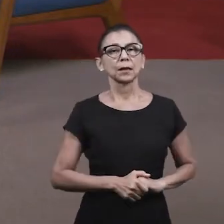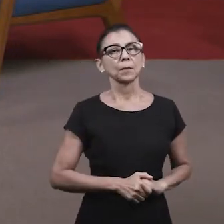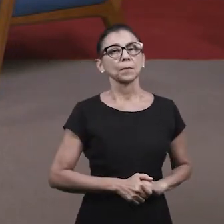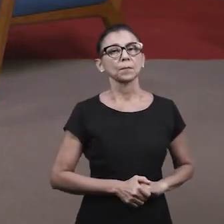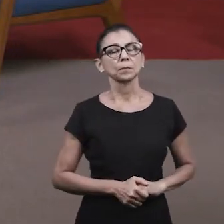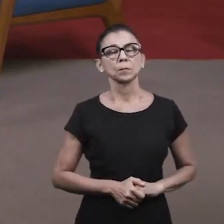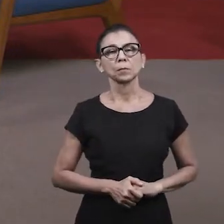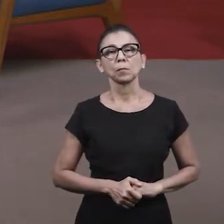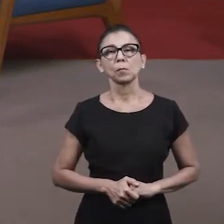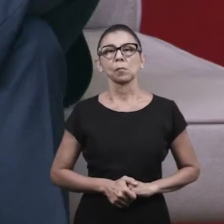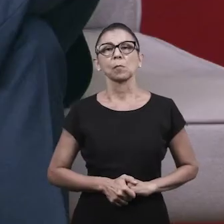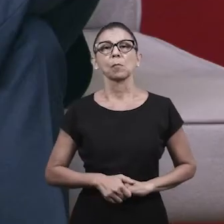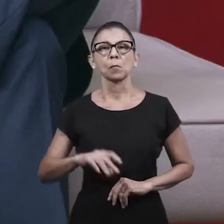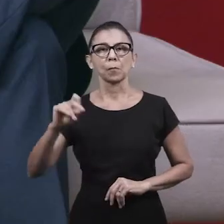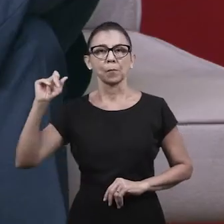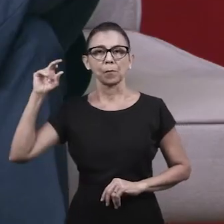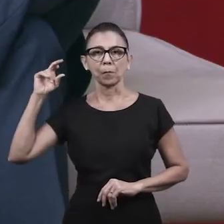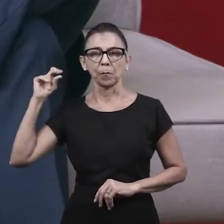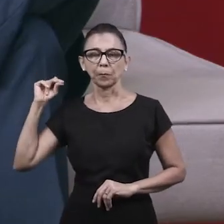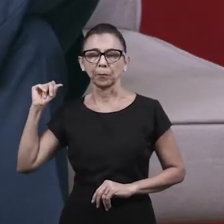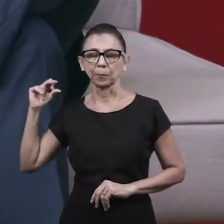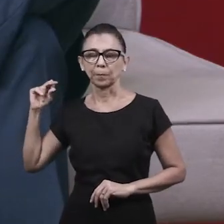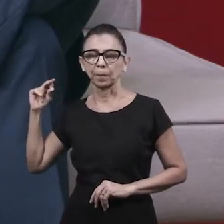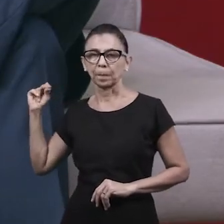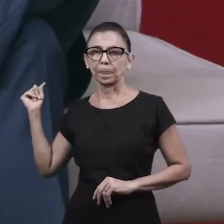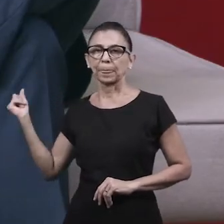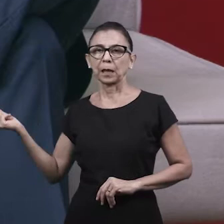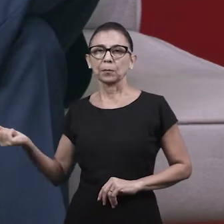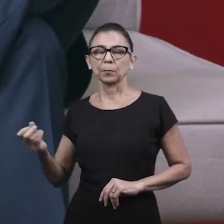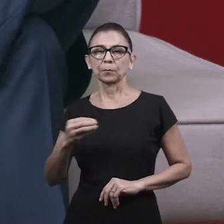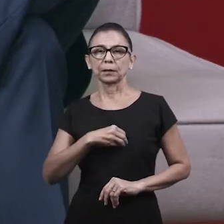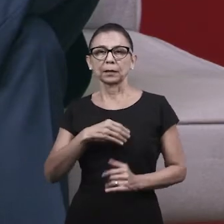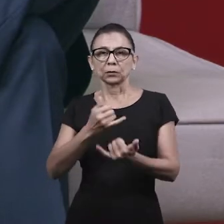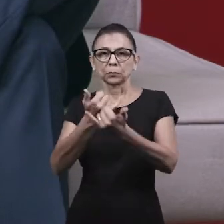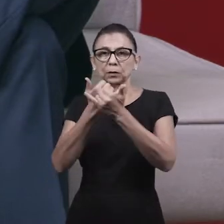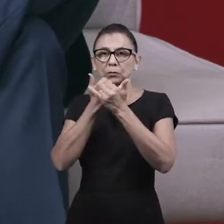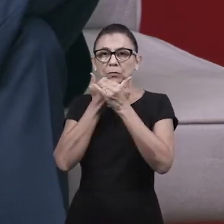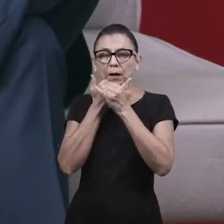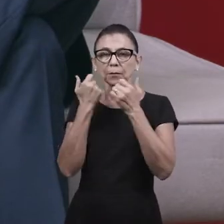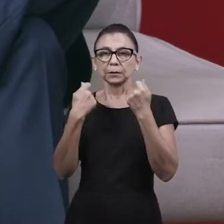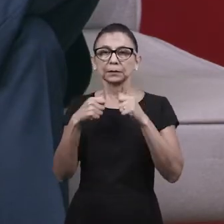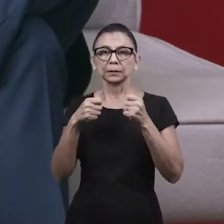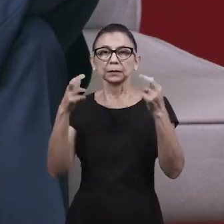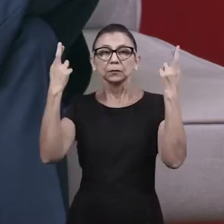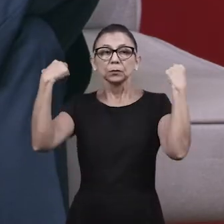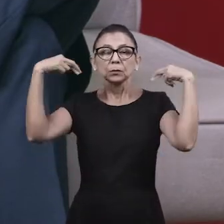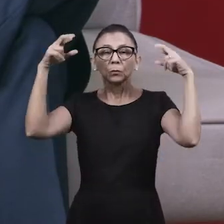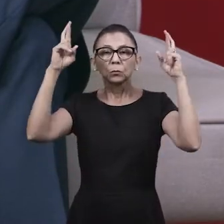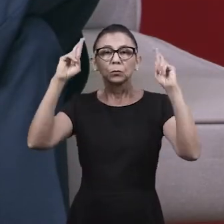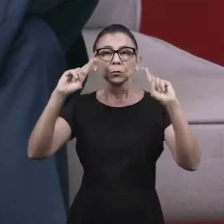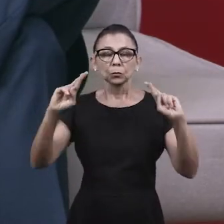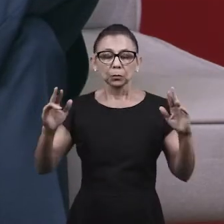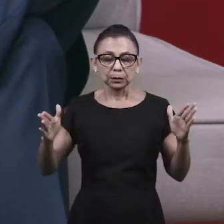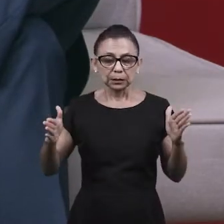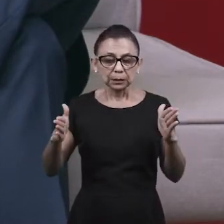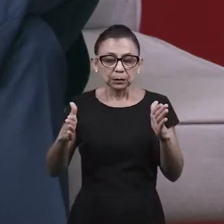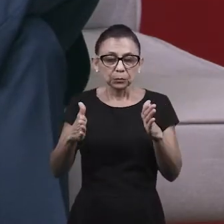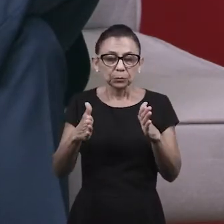parce qu'il était l'agneau de Dieu. Israël sacrifié à la Pâque, c'était pour le péché de chaque famille, chaque homme. Maintenant, Jésus